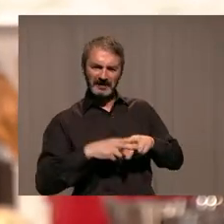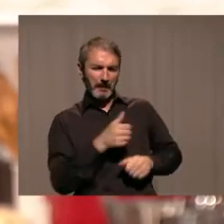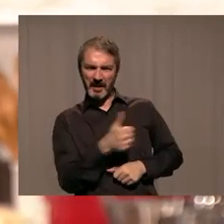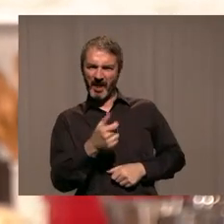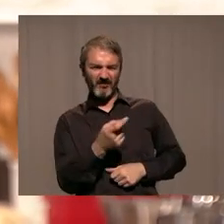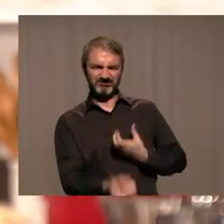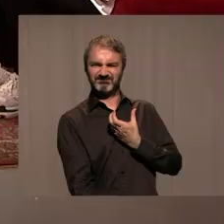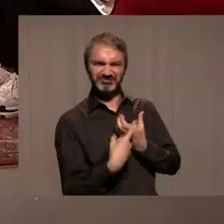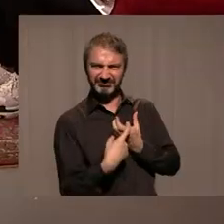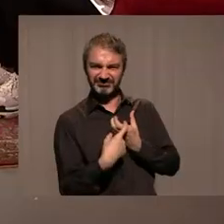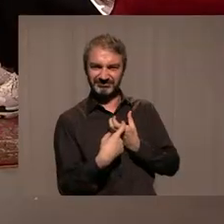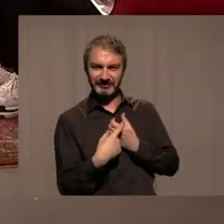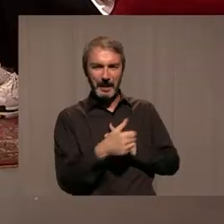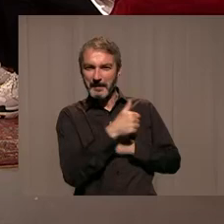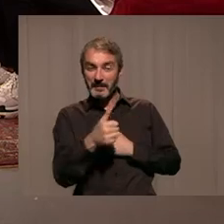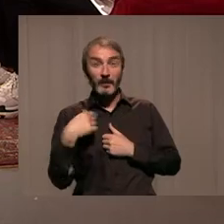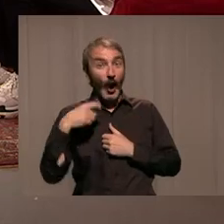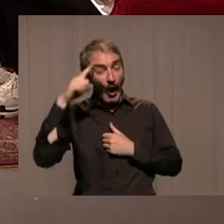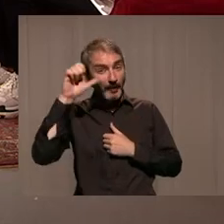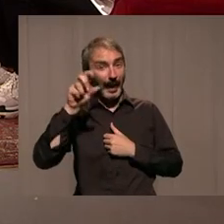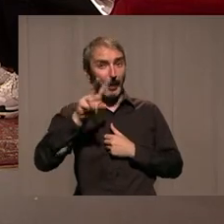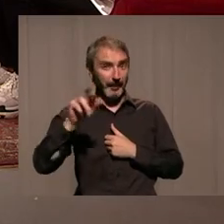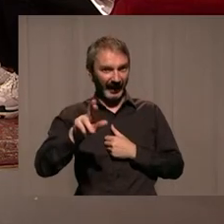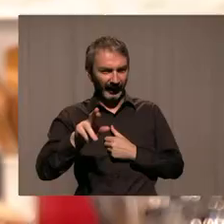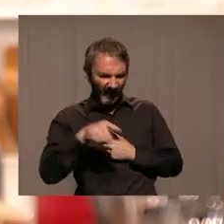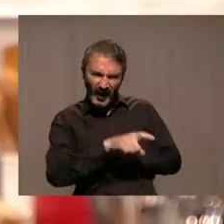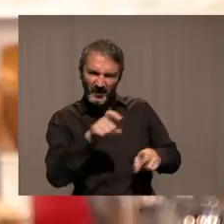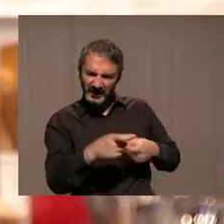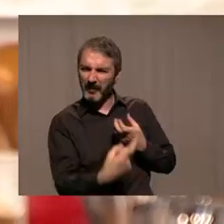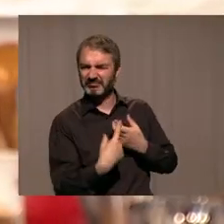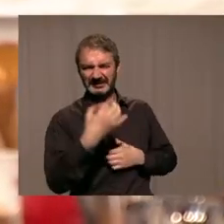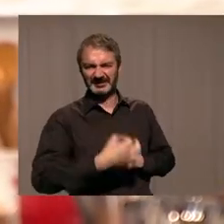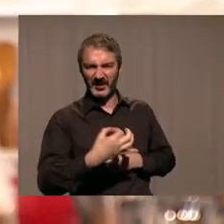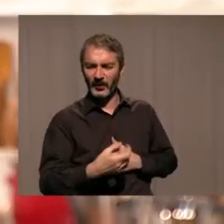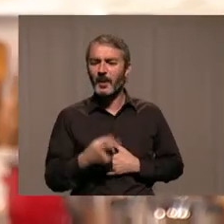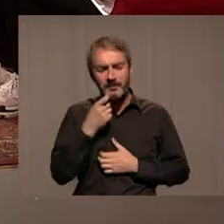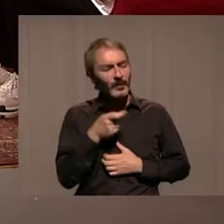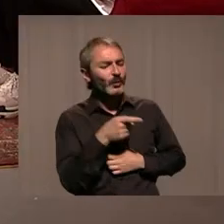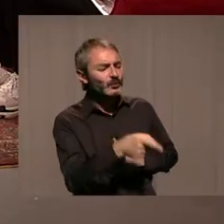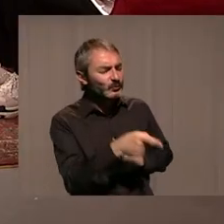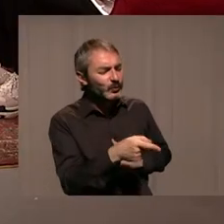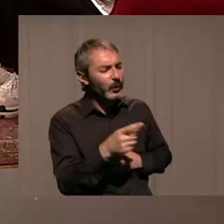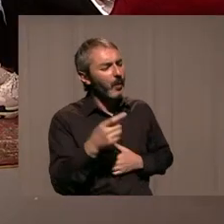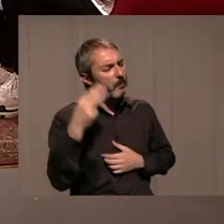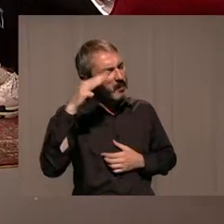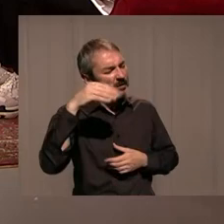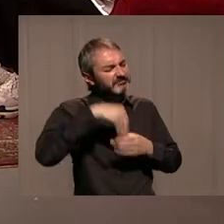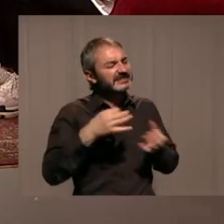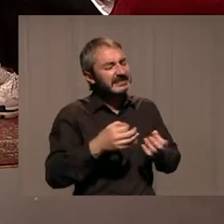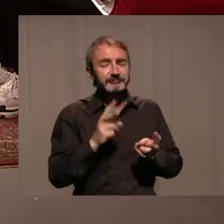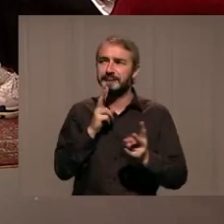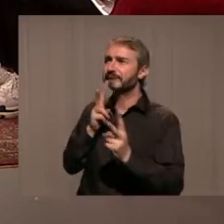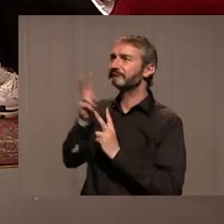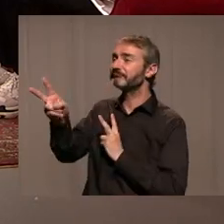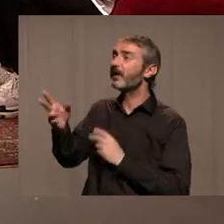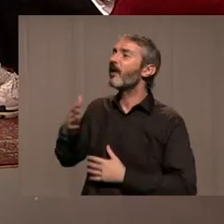El primer nom que va caure és el de l'Eder. Diu, no, l'Eder d'informàtica vindrà. I a veure, què has trobat a la Pompeu?